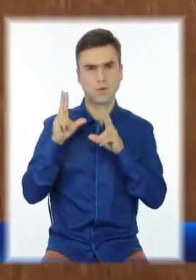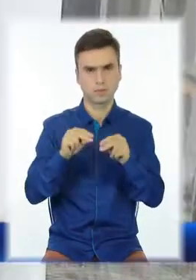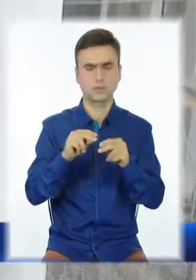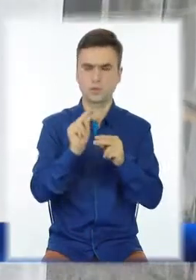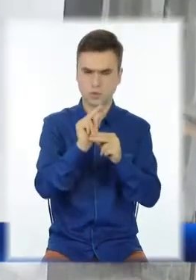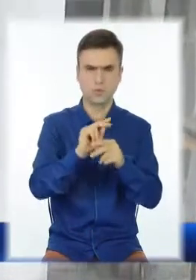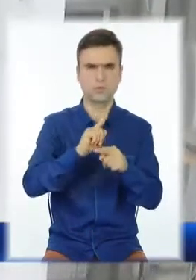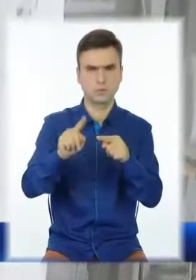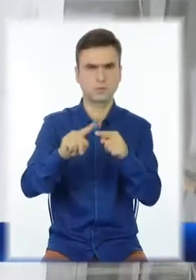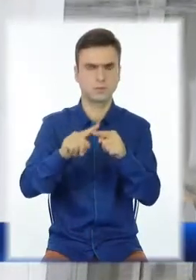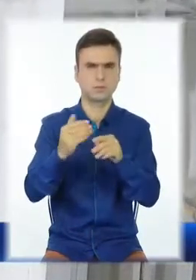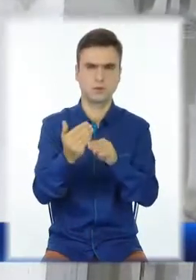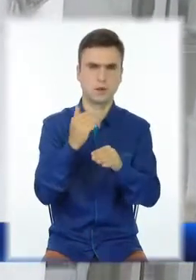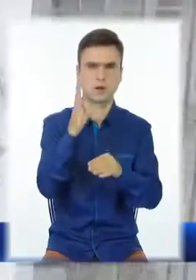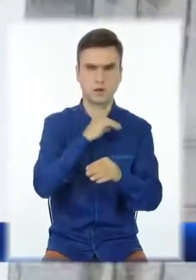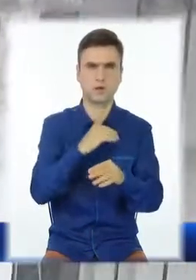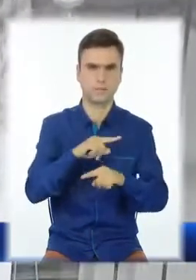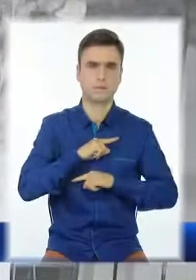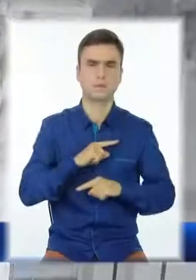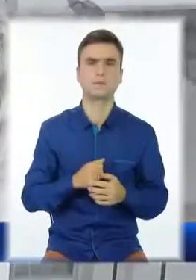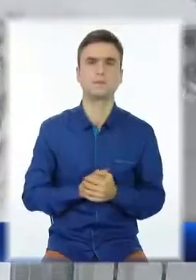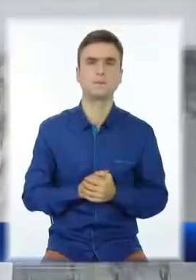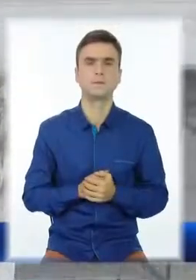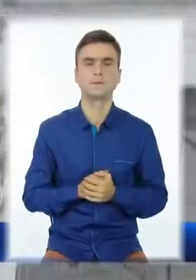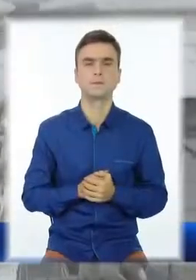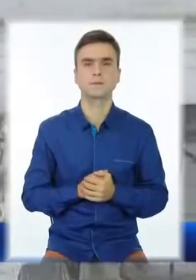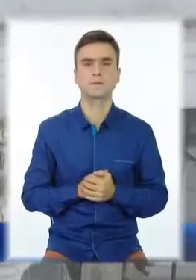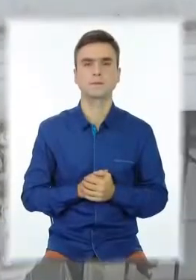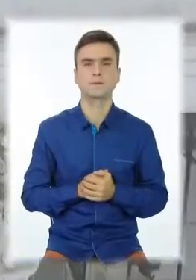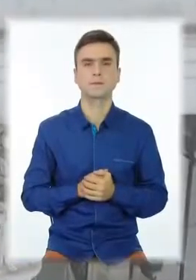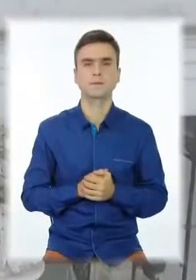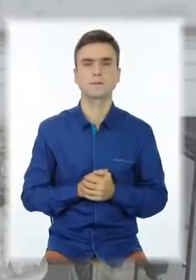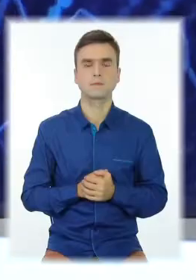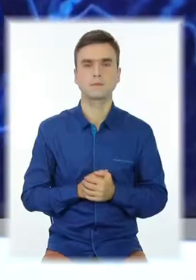позначиться. Олег Ярмолінський, Володимир Юрів, Віктор Зубченко, Перший міський.